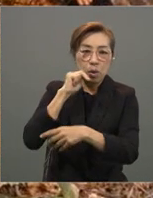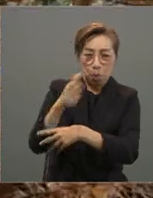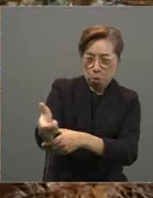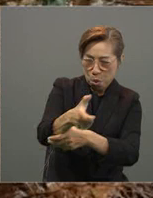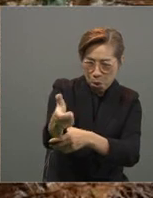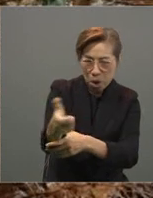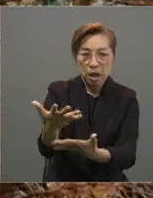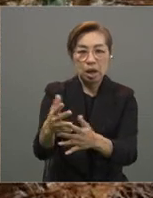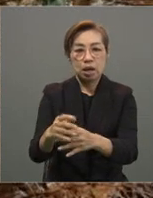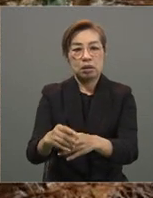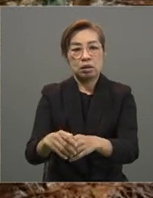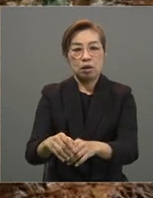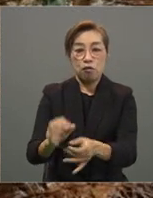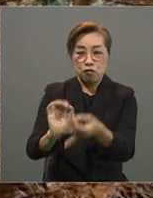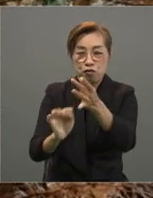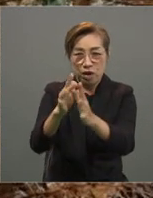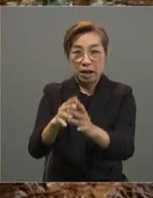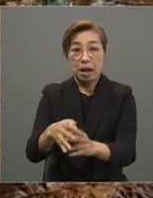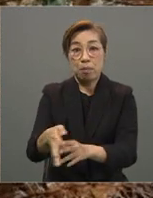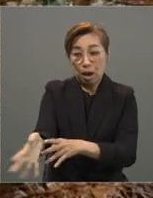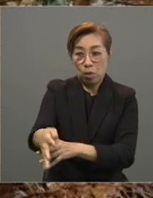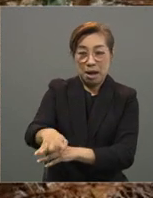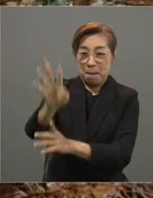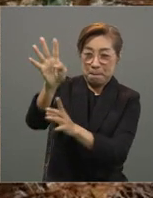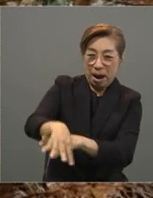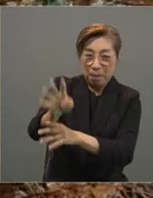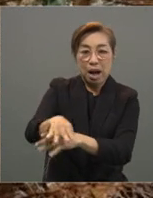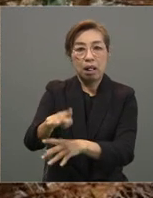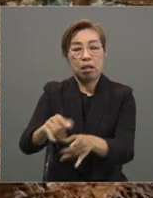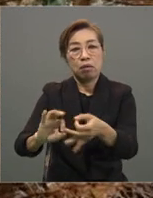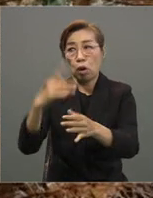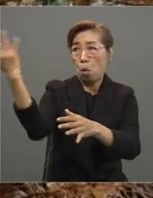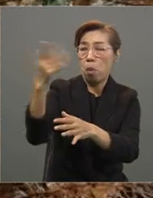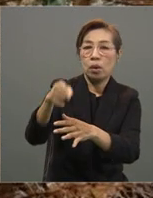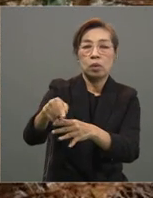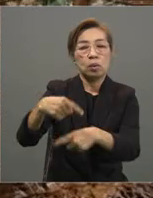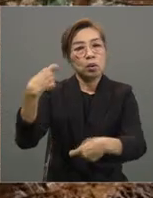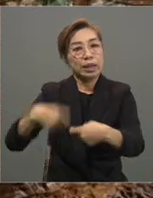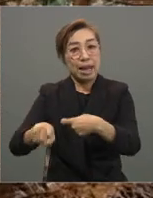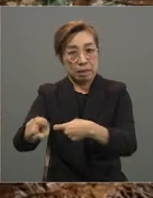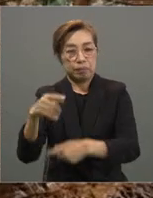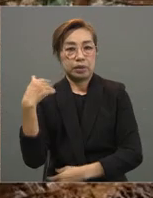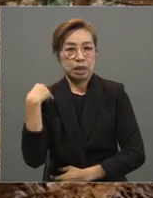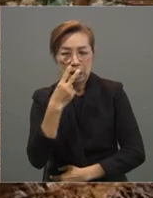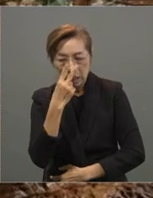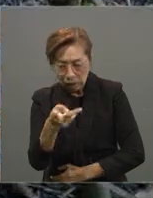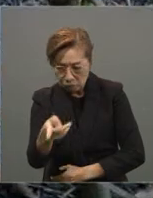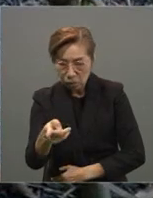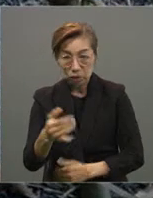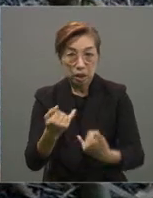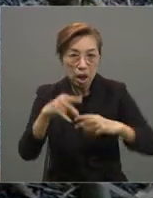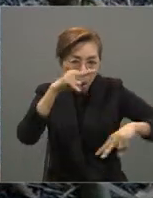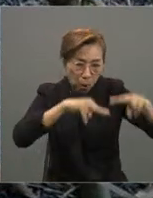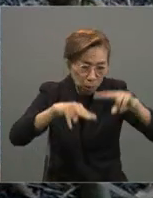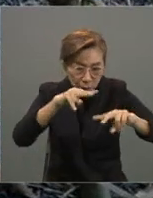รวดเร็วด้วยนะคะทีนี้พอเกิดไฟป่าในพื้นที่ของจังหวัดหลายจุดเนี่ยนะคะเขาไปตรวจสอบเรื่องของจุดความร้อนหรือว่า